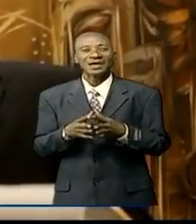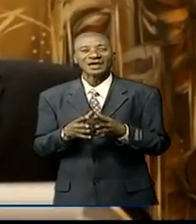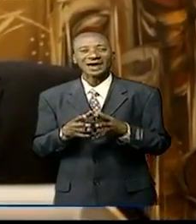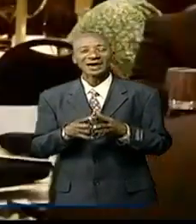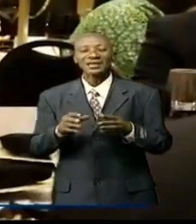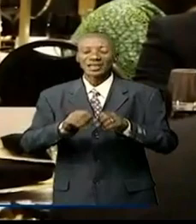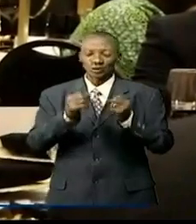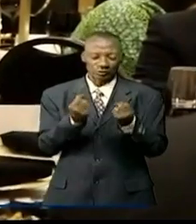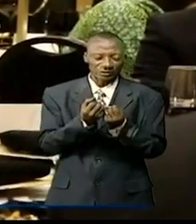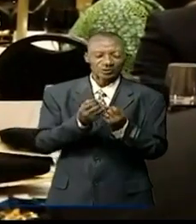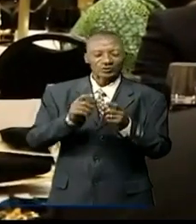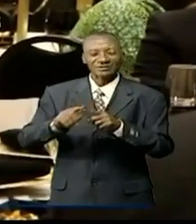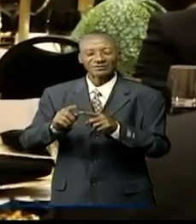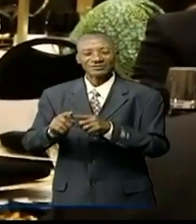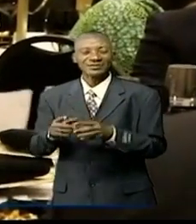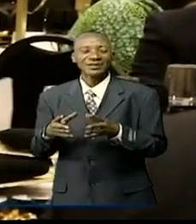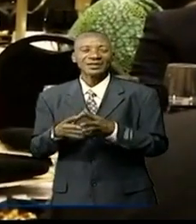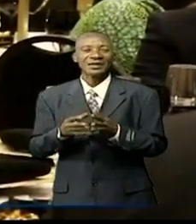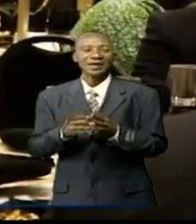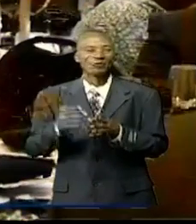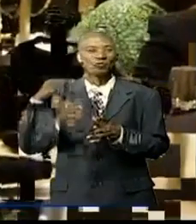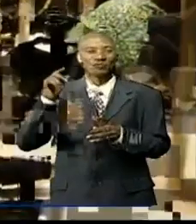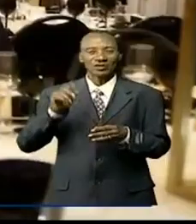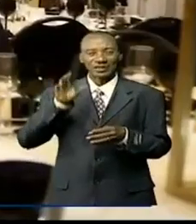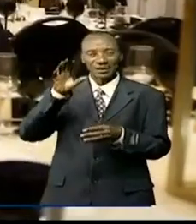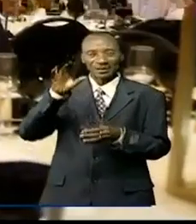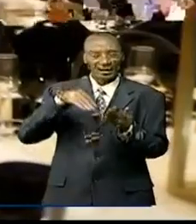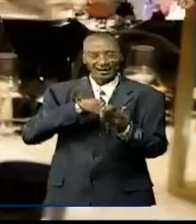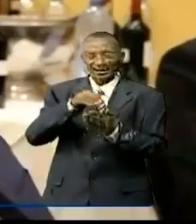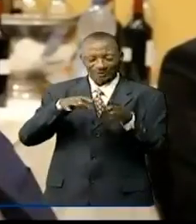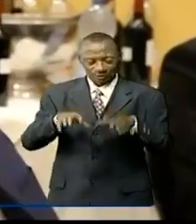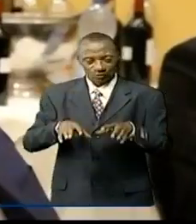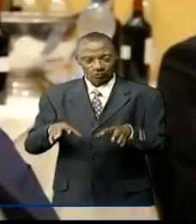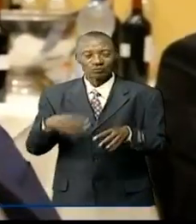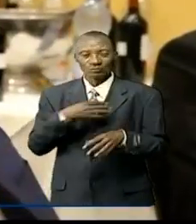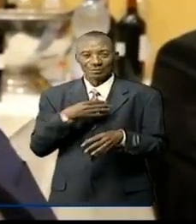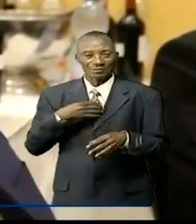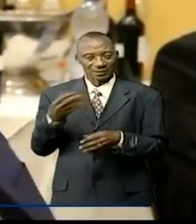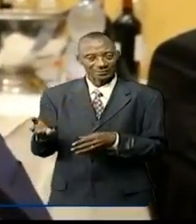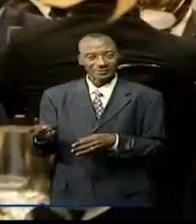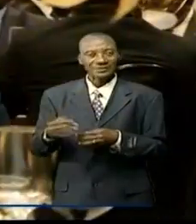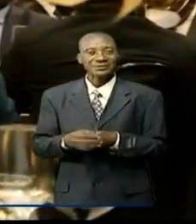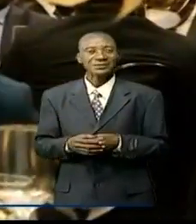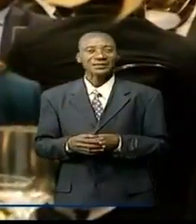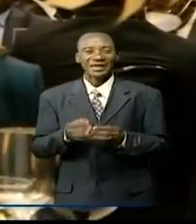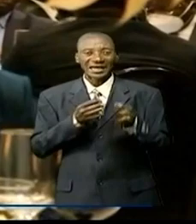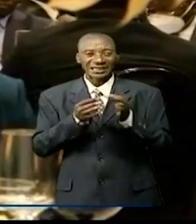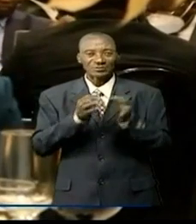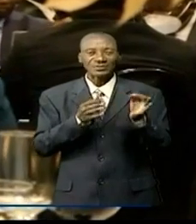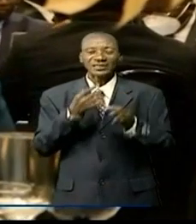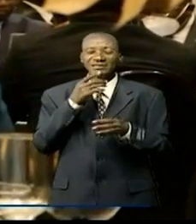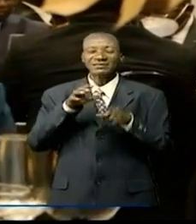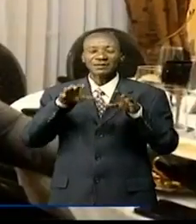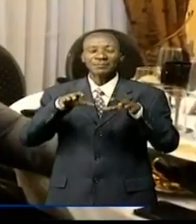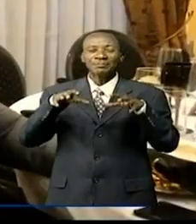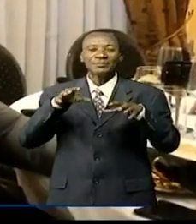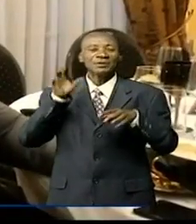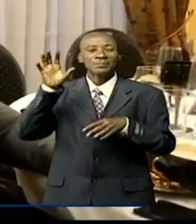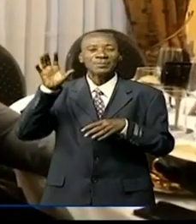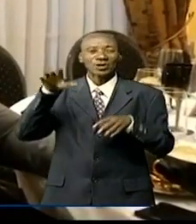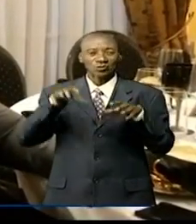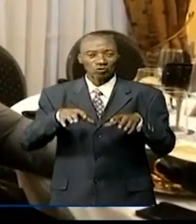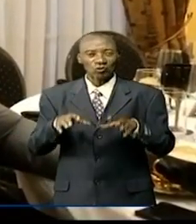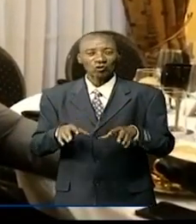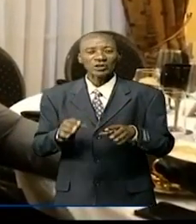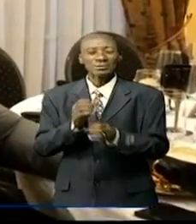en présence de la gouverneure de la Banque centrale du Congo, Madame Kabedi, a souligné le fait que les banques congolaises seraient prêtes à jouer